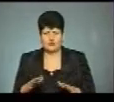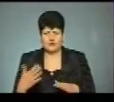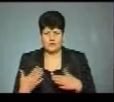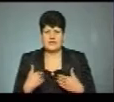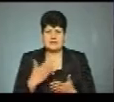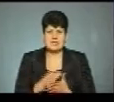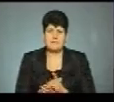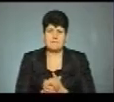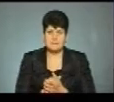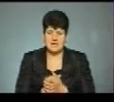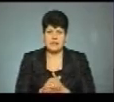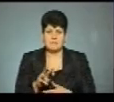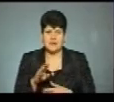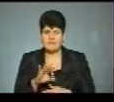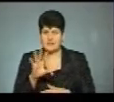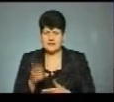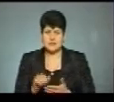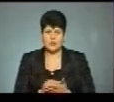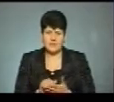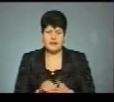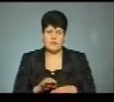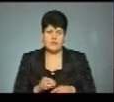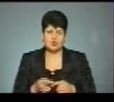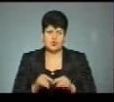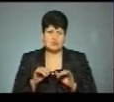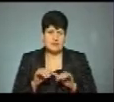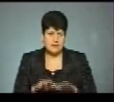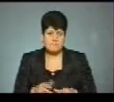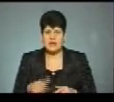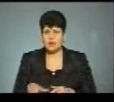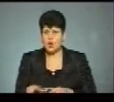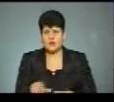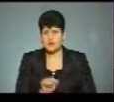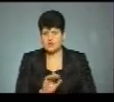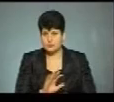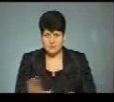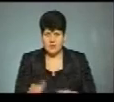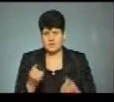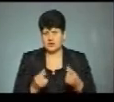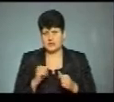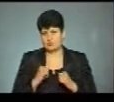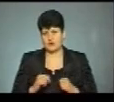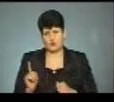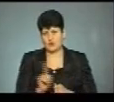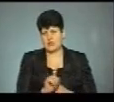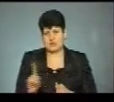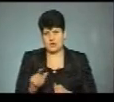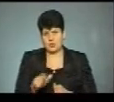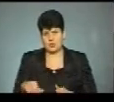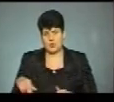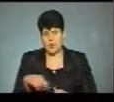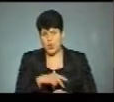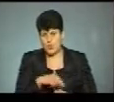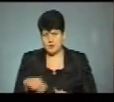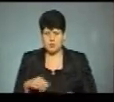мирний мітинг, у нас є всі документи. На проведення цього заходу ми дороги не перекриваємо, машини спокійно їздять, люди спокійно ходять, поліція так